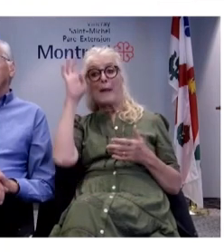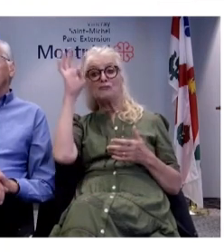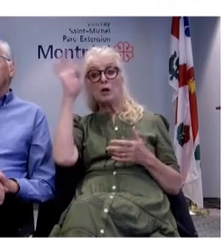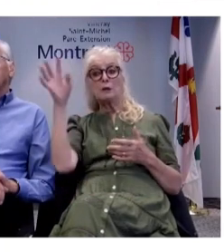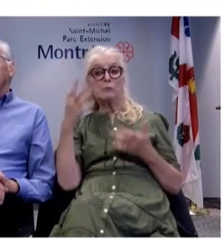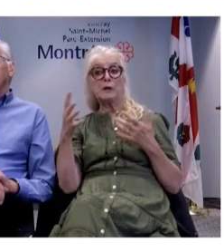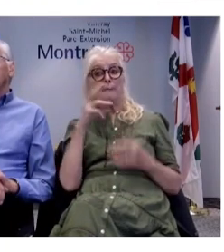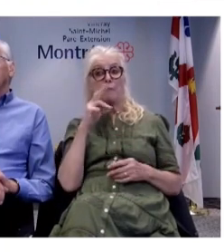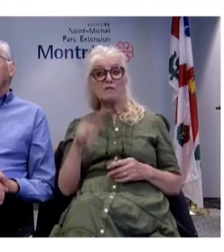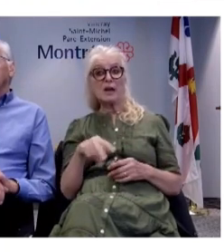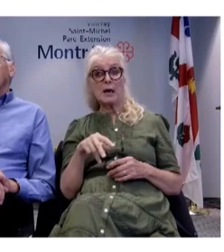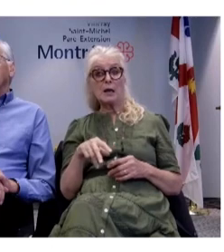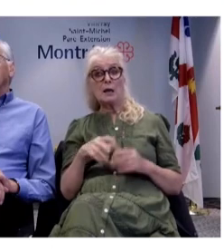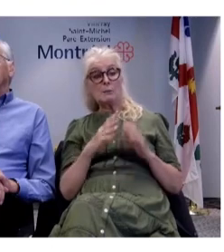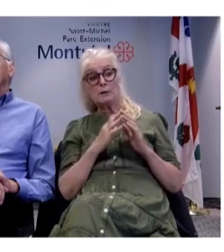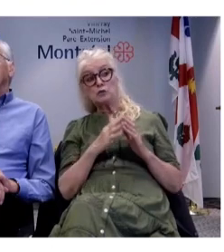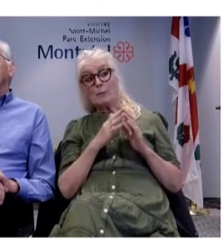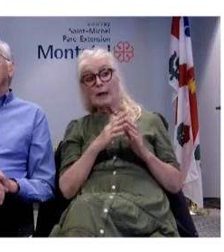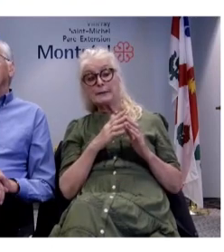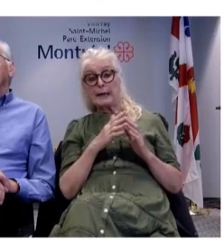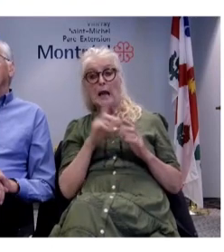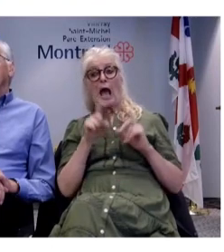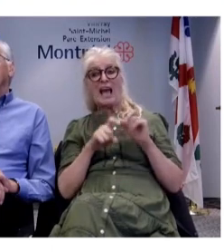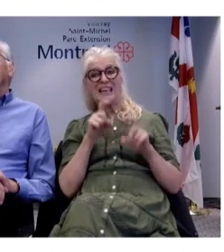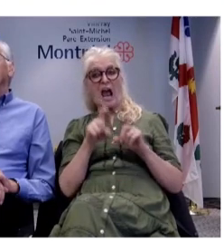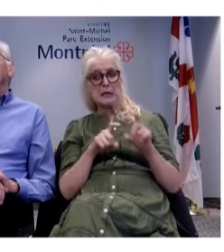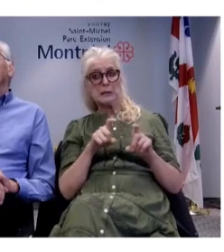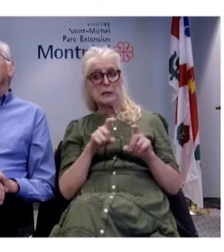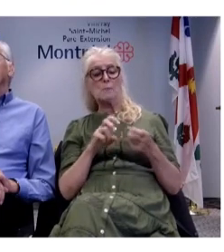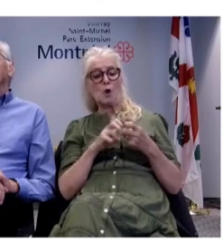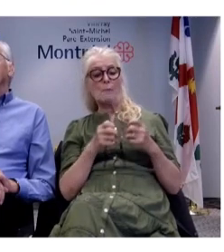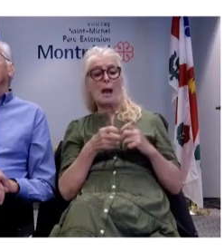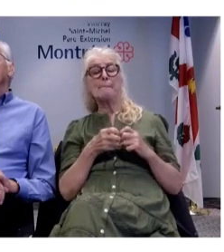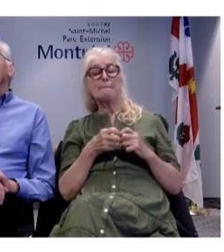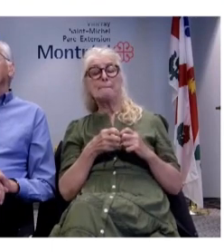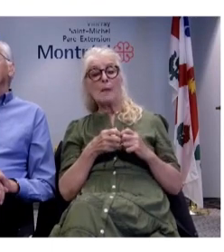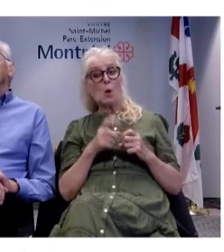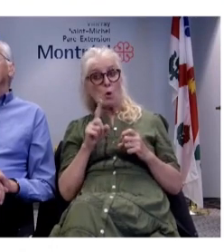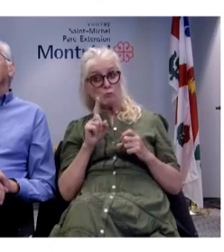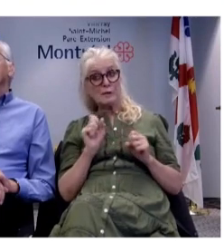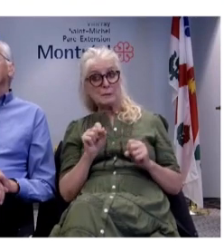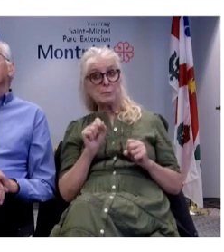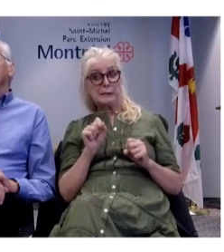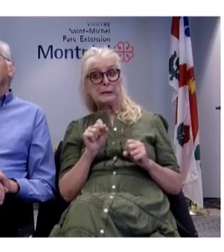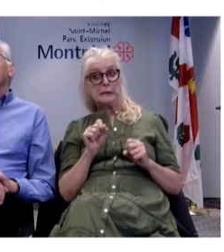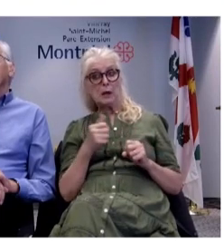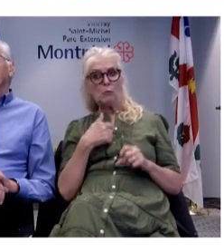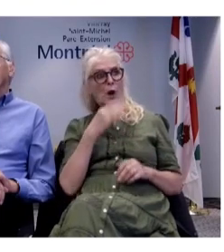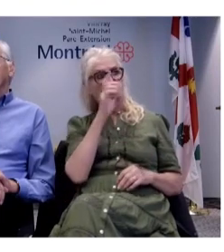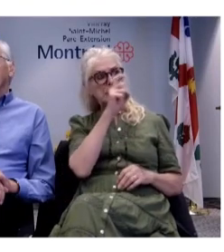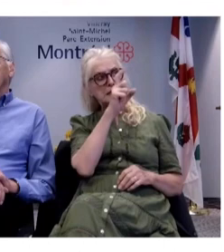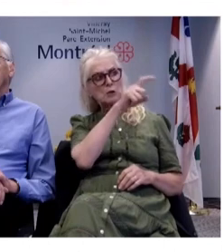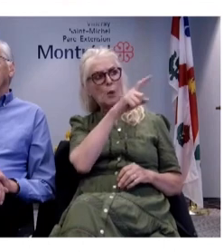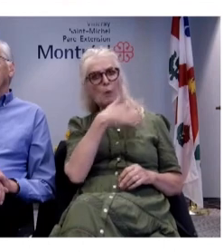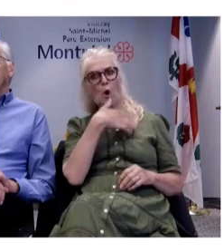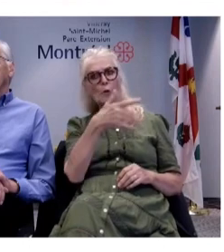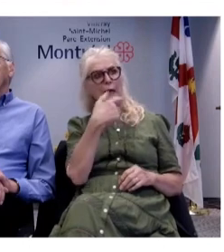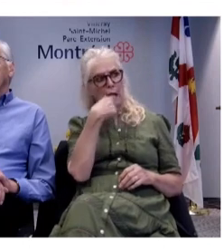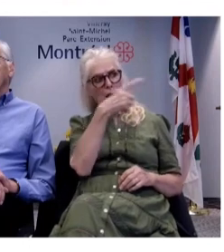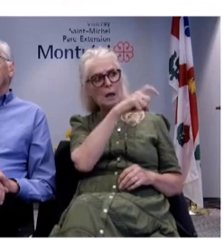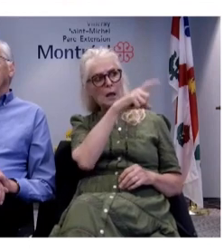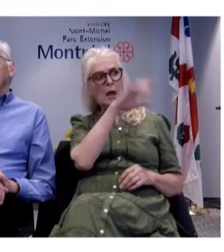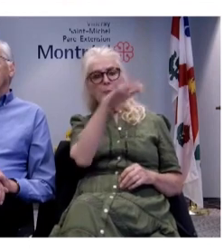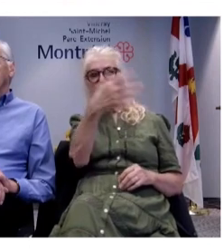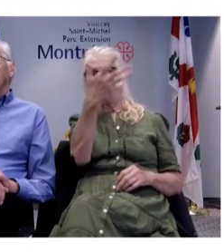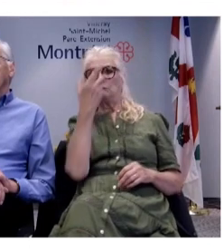mais je vous demanderai d'enquêter là-dessus parce que ces problématiques c'est une possibilité donc cette lettre là je l'ai eu